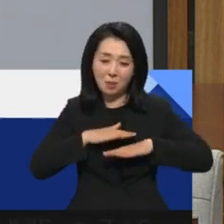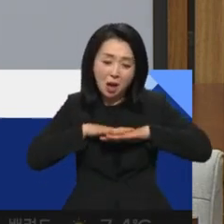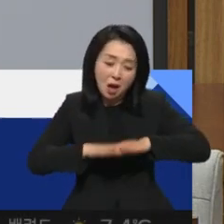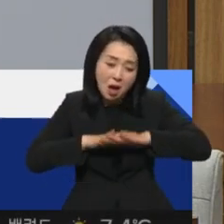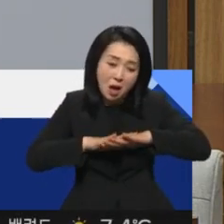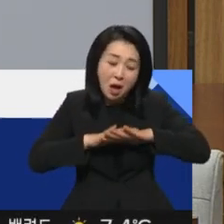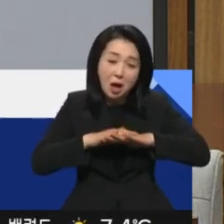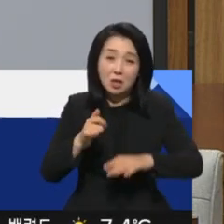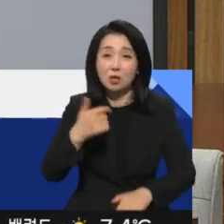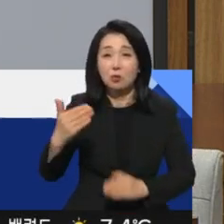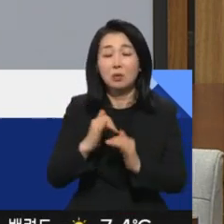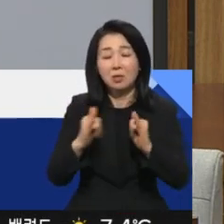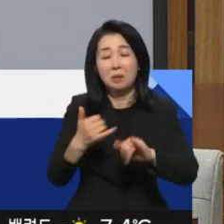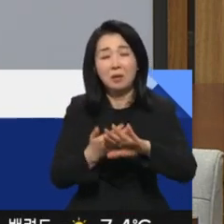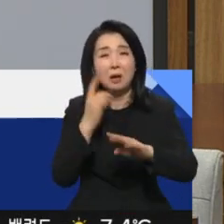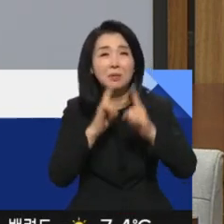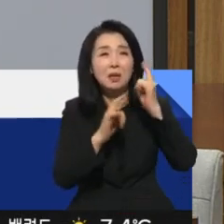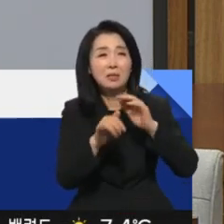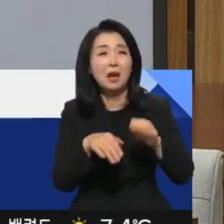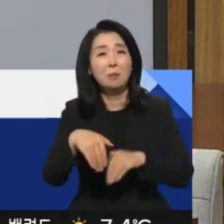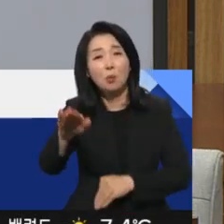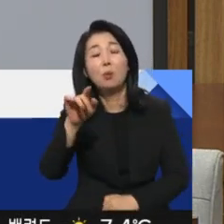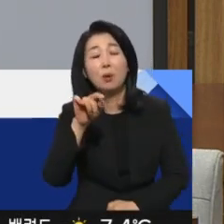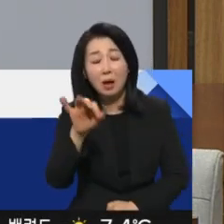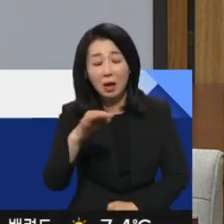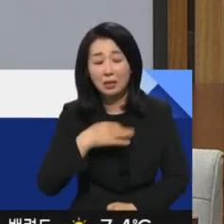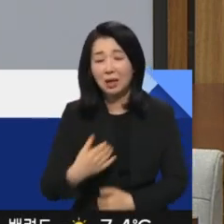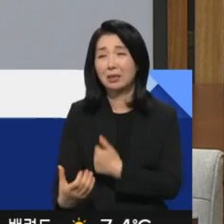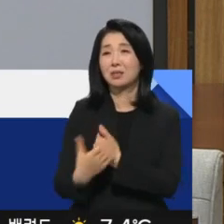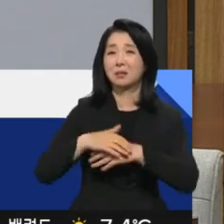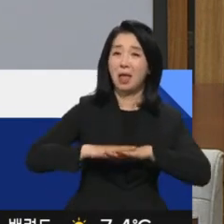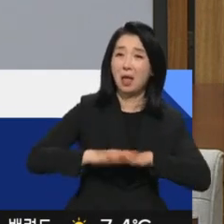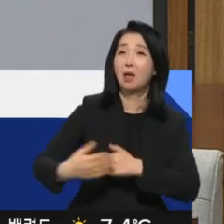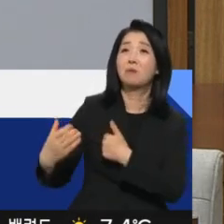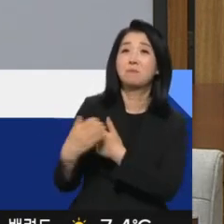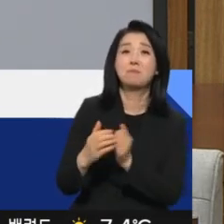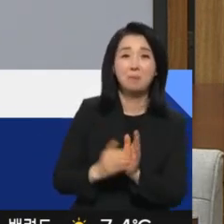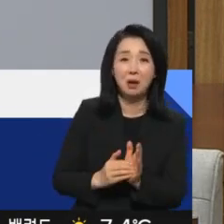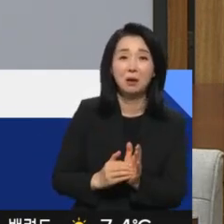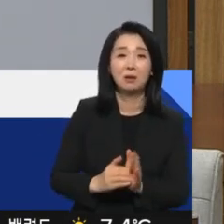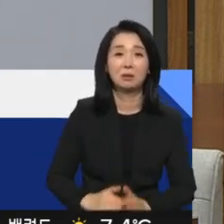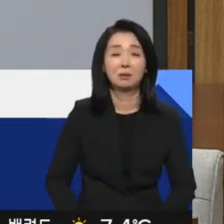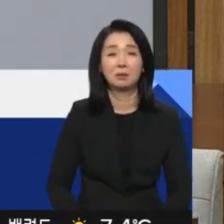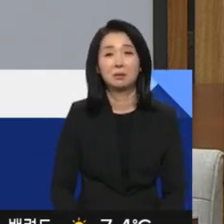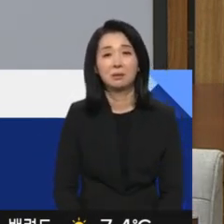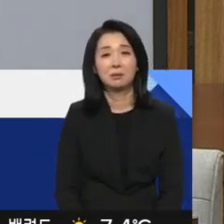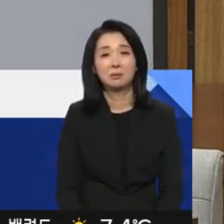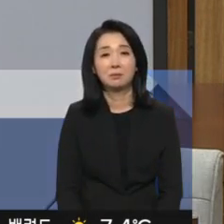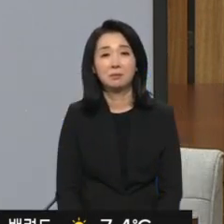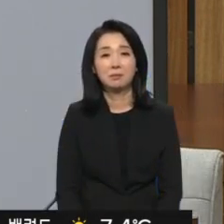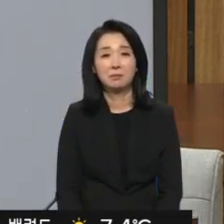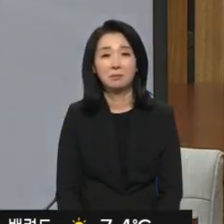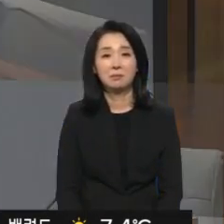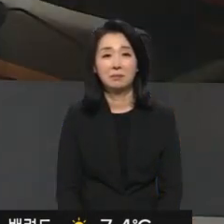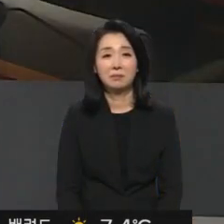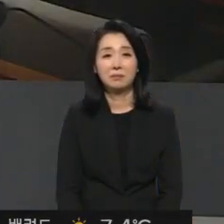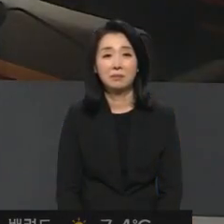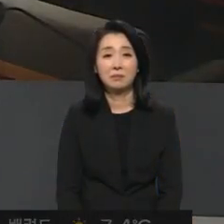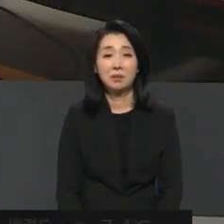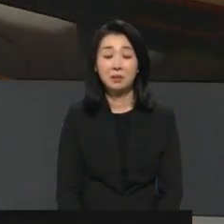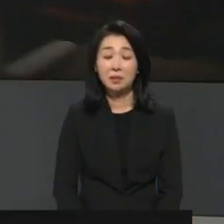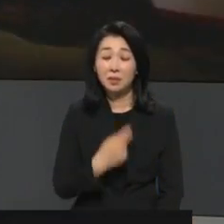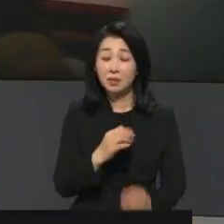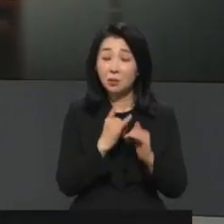소방대원은 다른 부상자를 보러 가야 한다고 저에게 직접 cpr을 수행하라 지시하고 떠났습니다 예